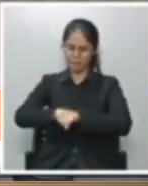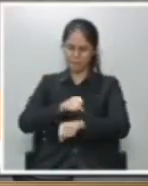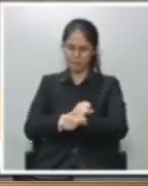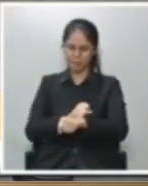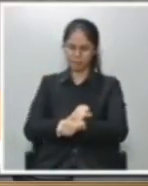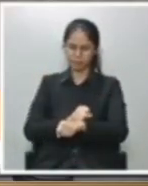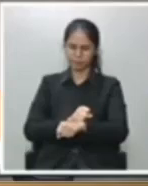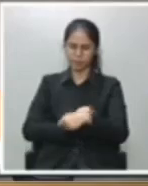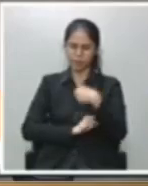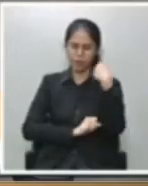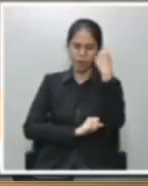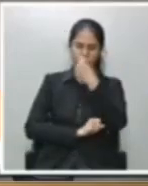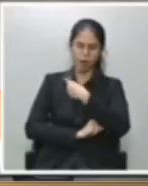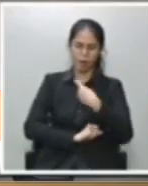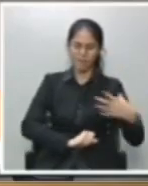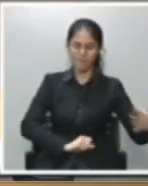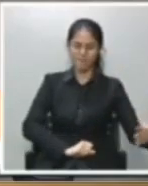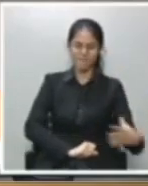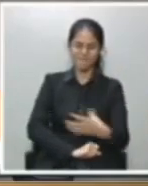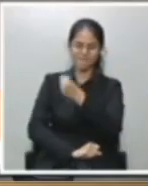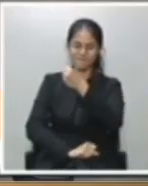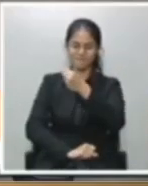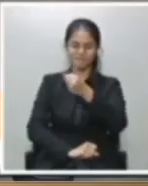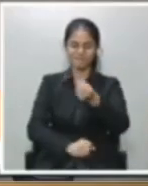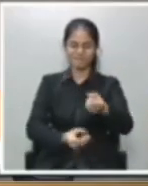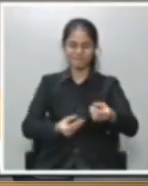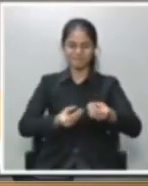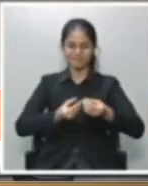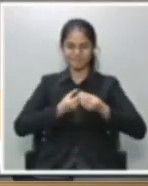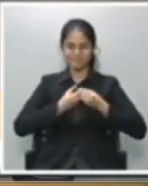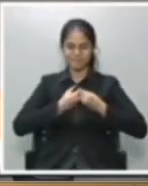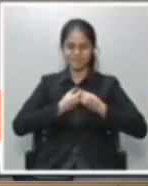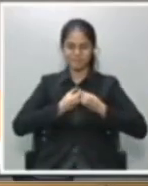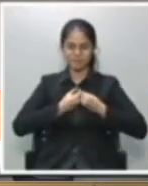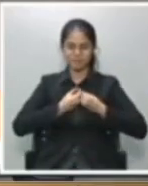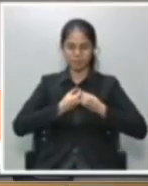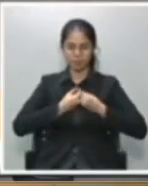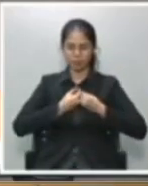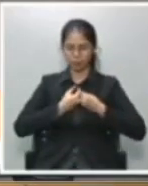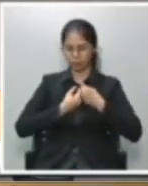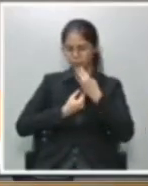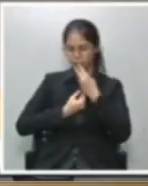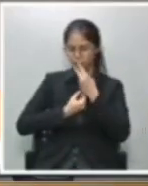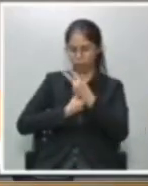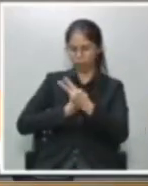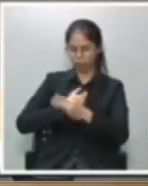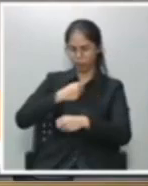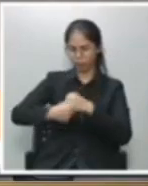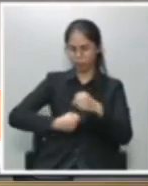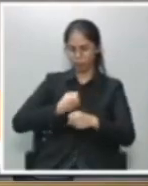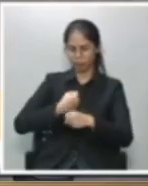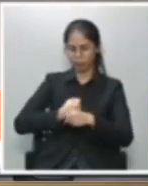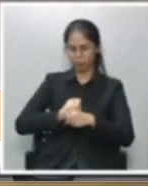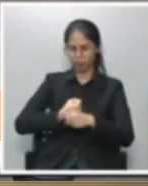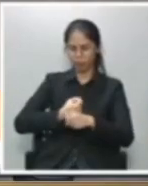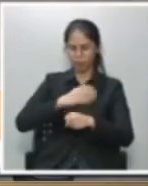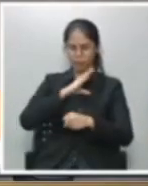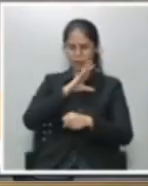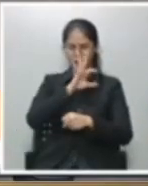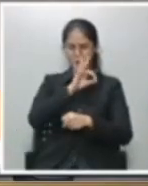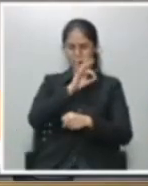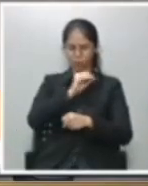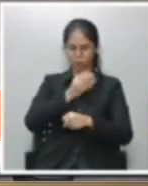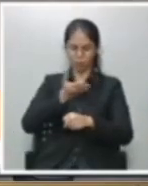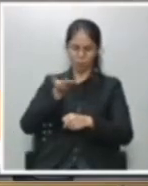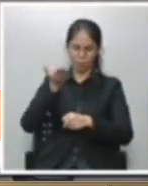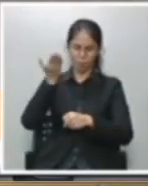คนนั้นก็เป็นรัฐาธิปัตย์นั่นหมายความว่าคำพิพากษานั้นอยู่หลังปี90แน่นอนเพ